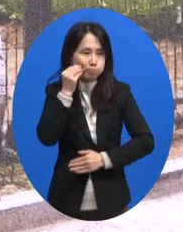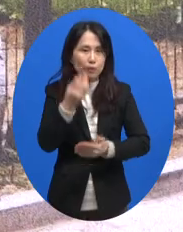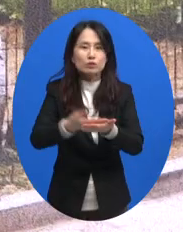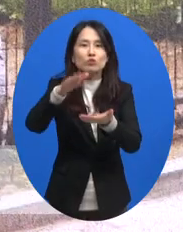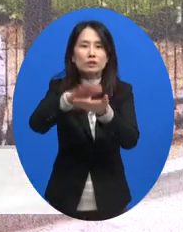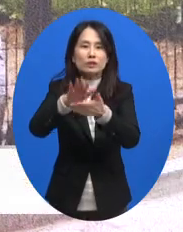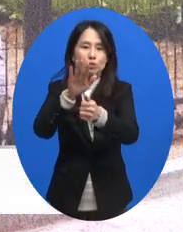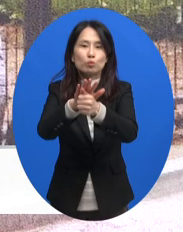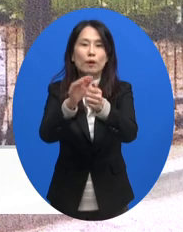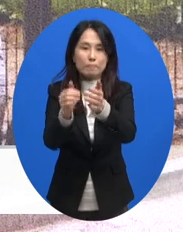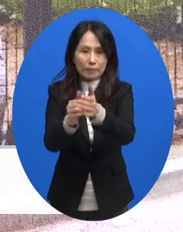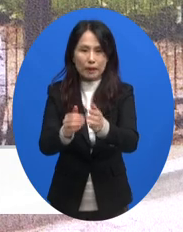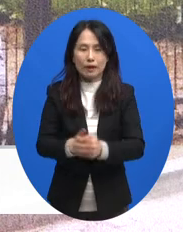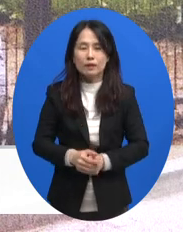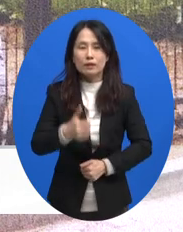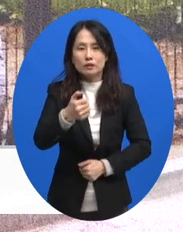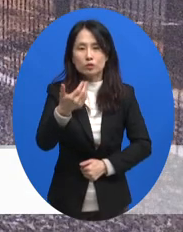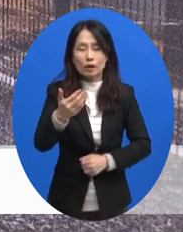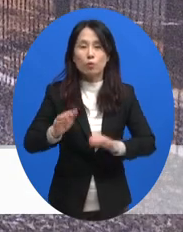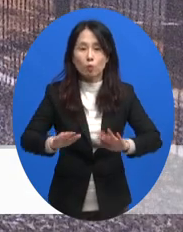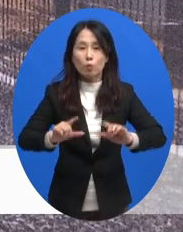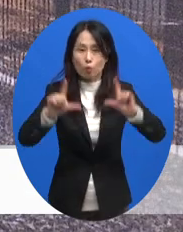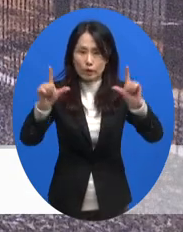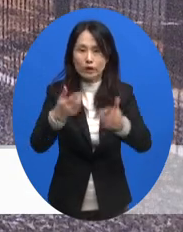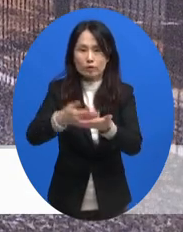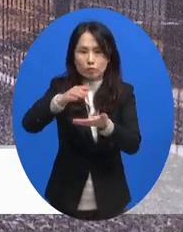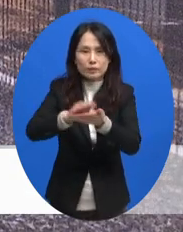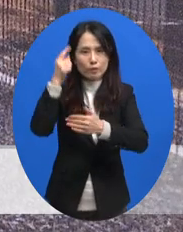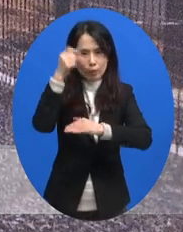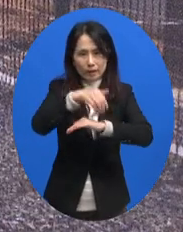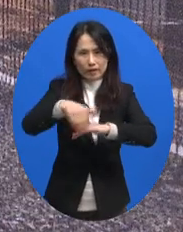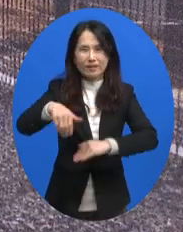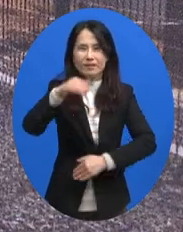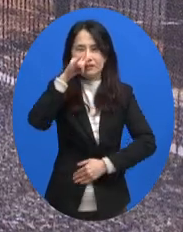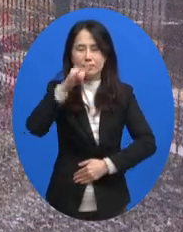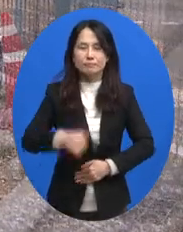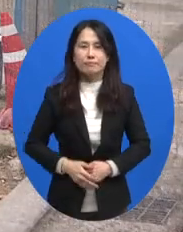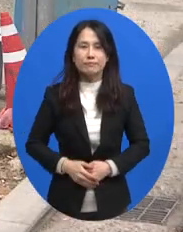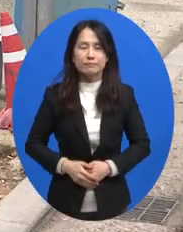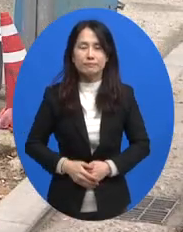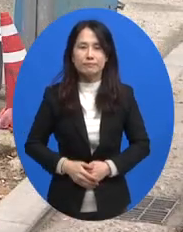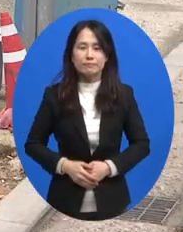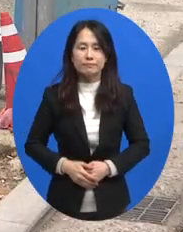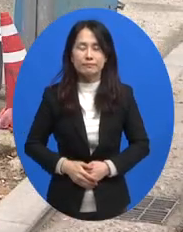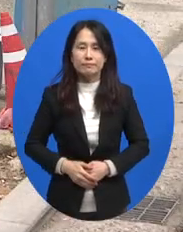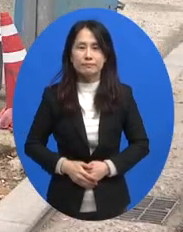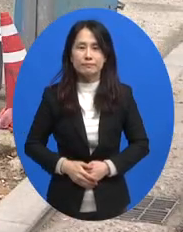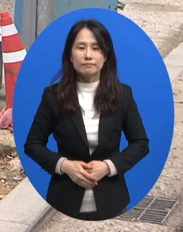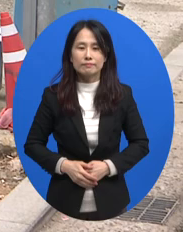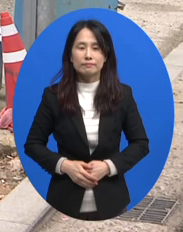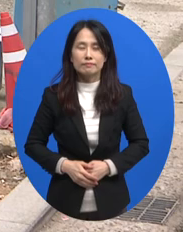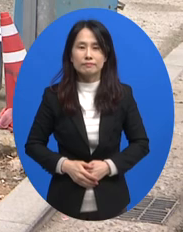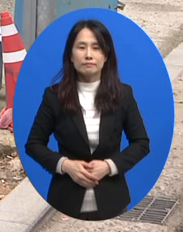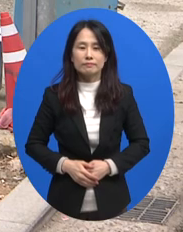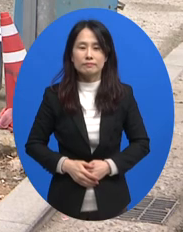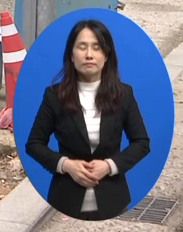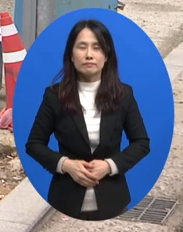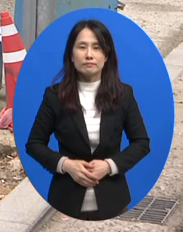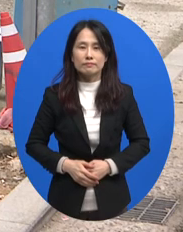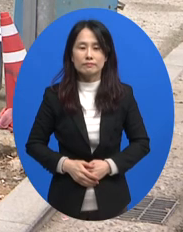올해는 쉰 아홉 곳을 선정해 정비해 나가겠다는 계획입니다 경기지 TV 이슬비입니다